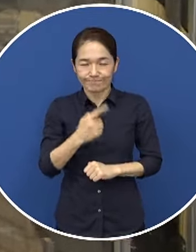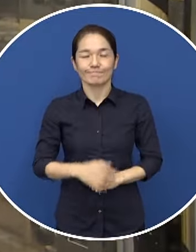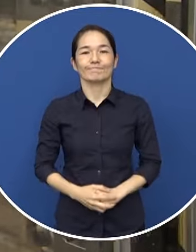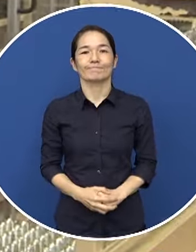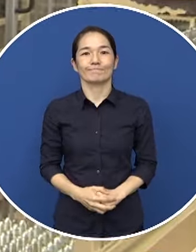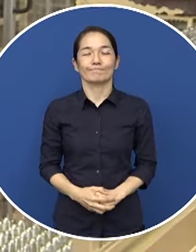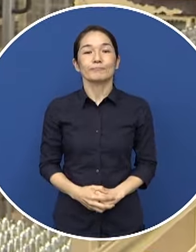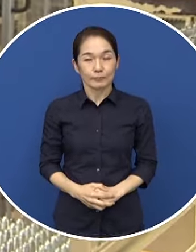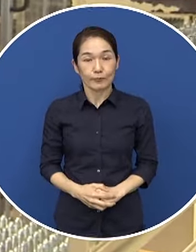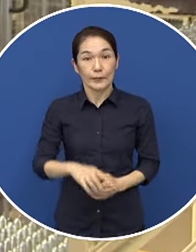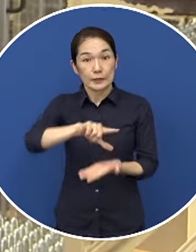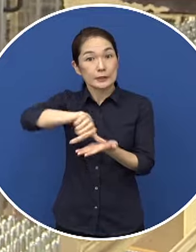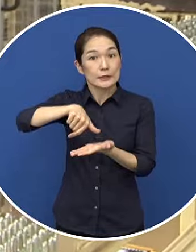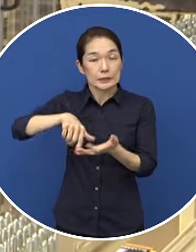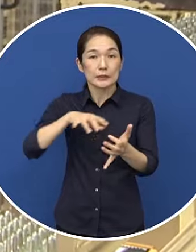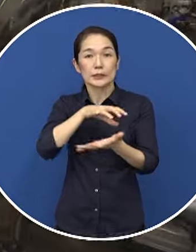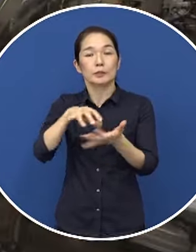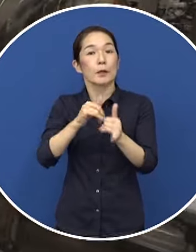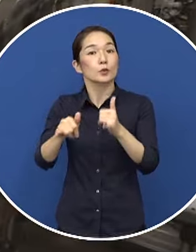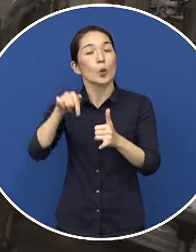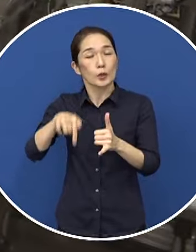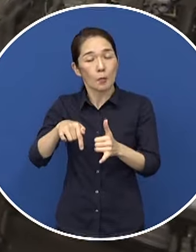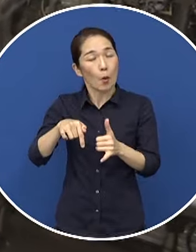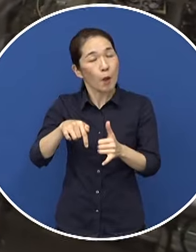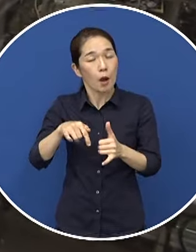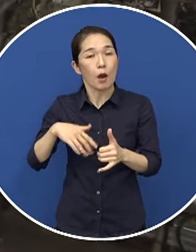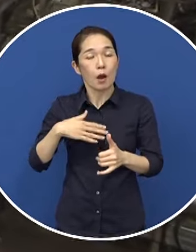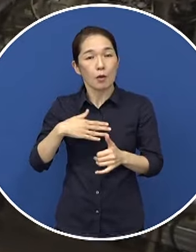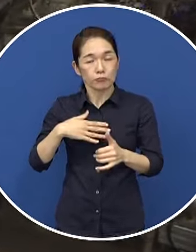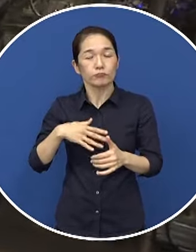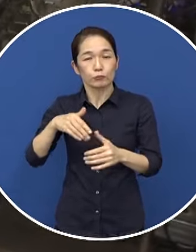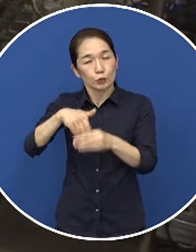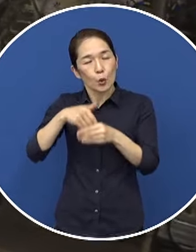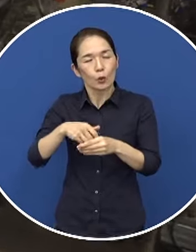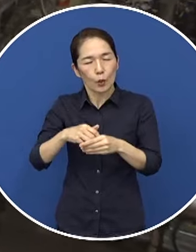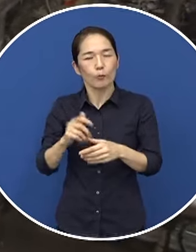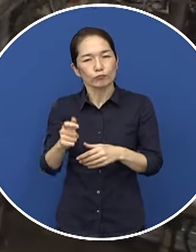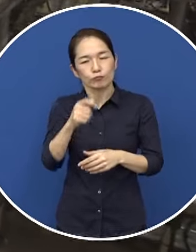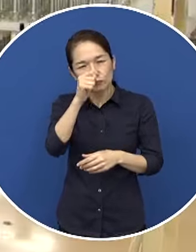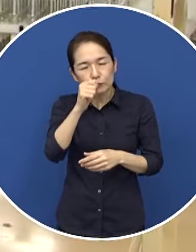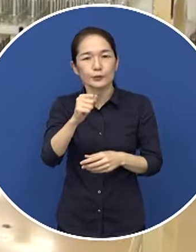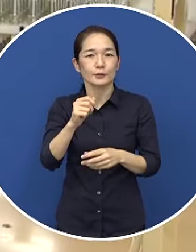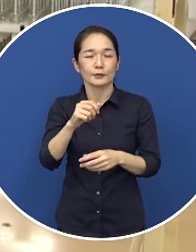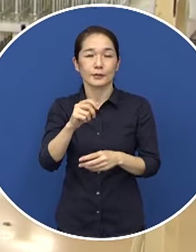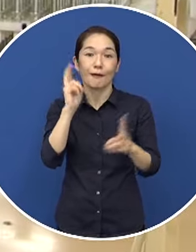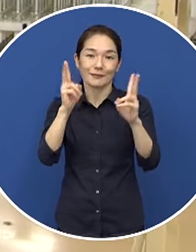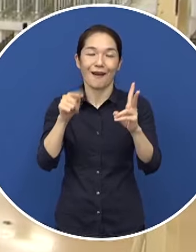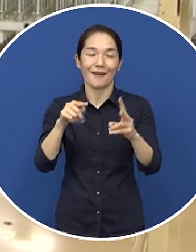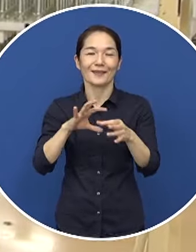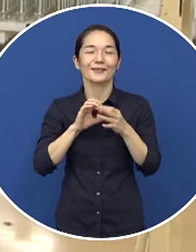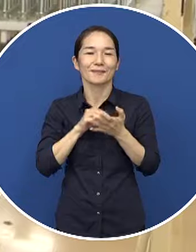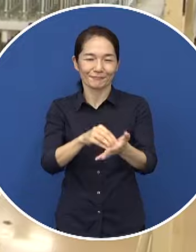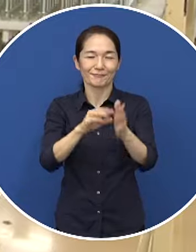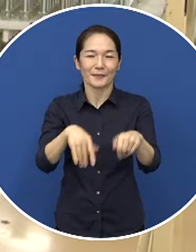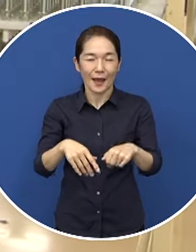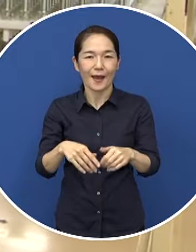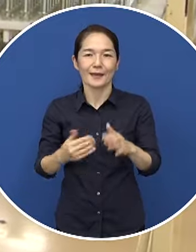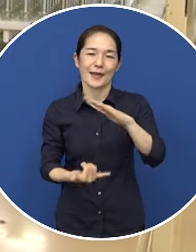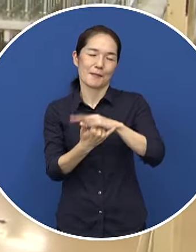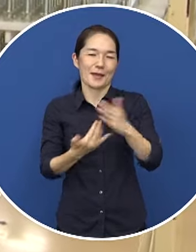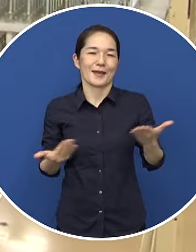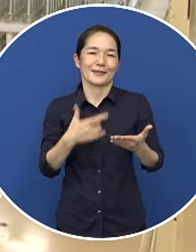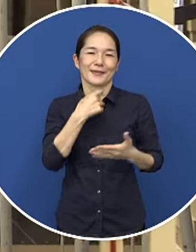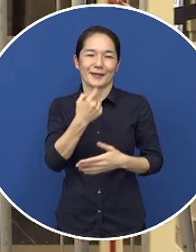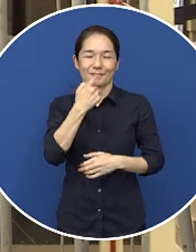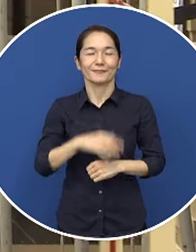。 地元でも安定した優良な企業だったので入社を希望しました。定年まで元気に働きたいです